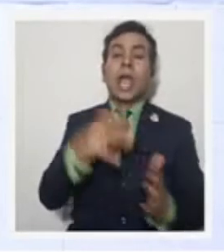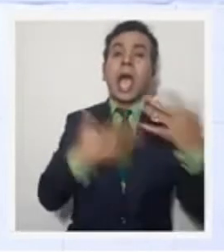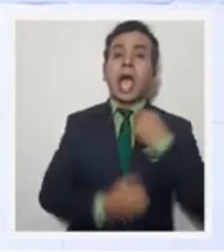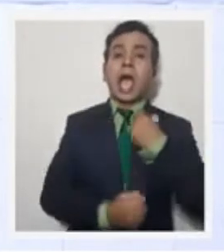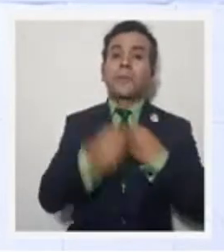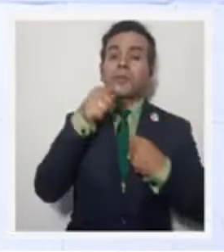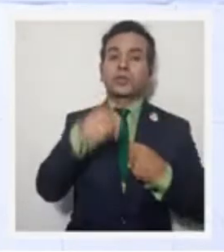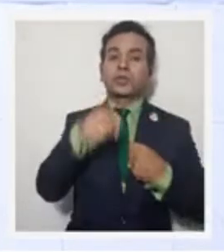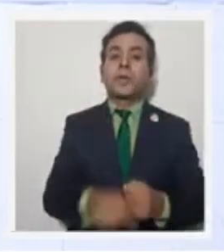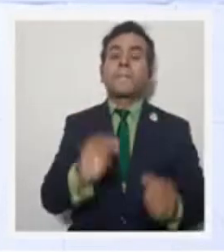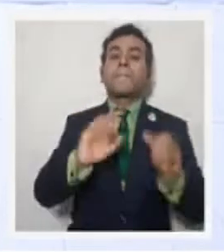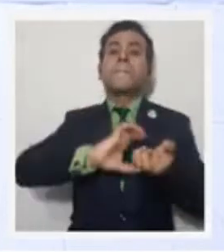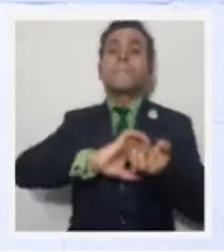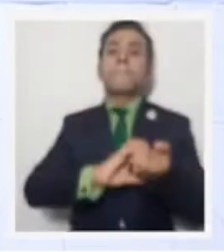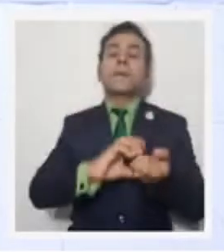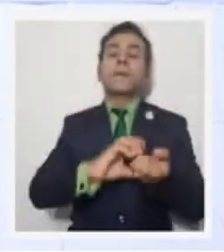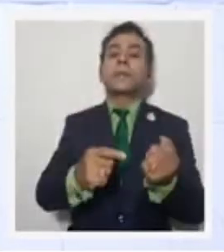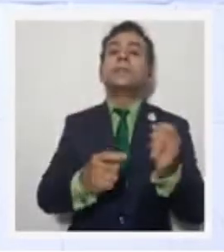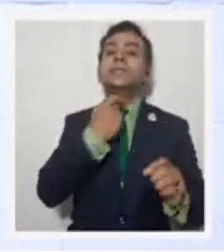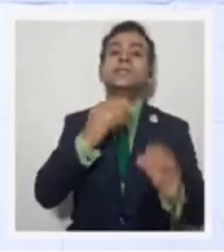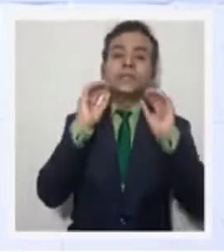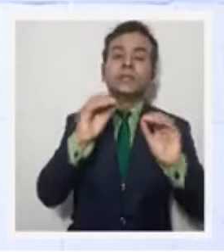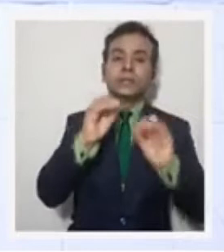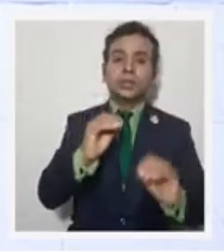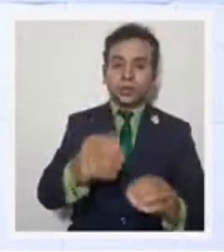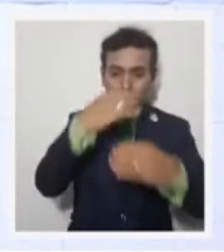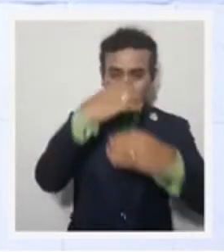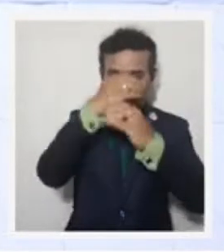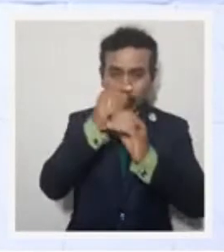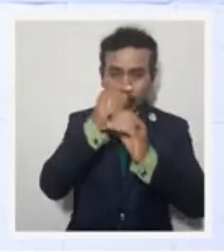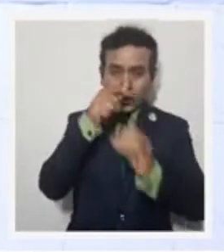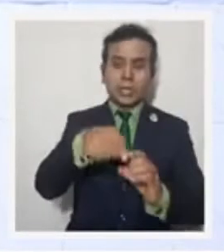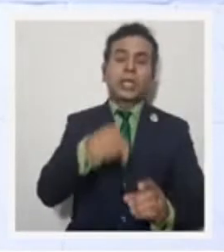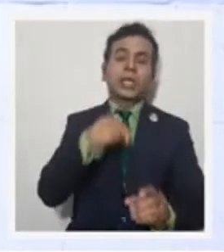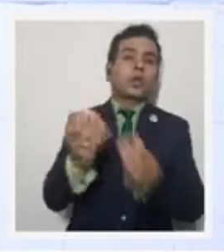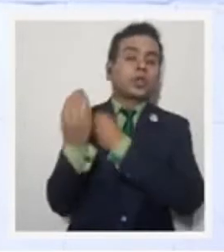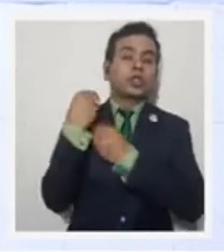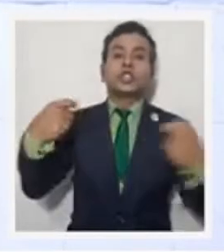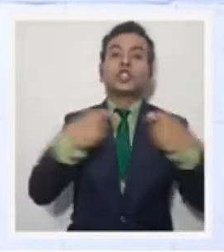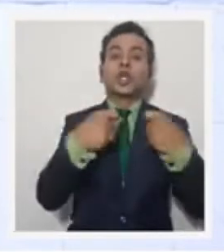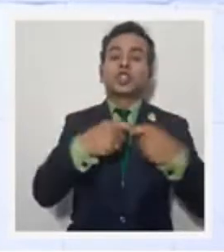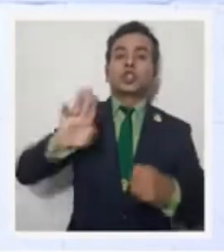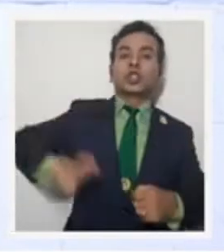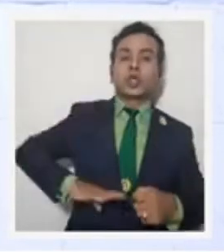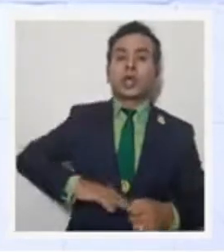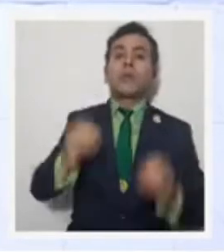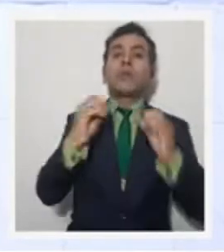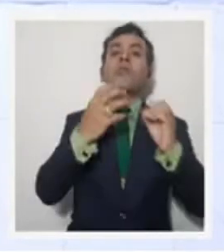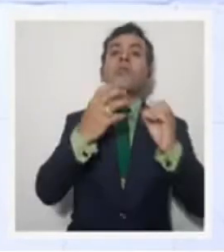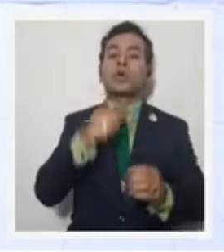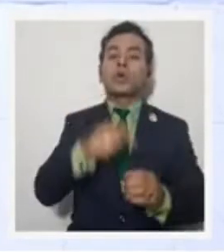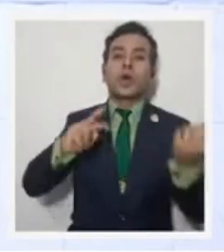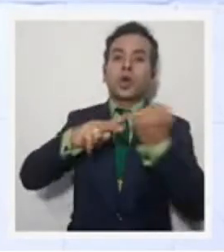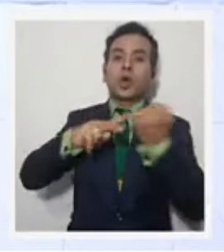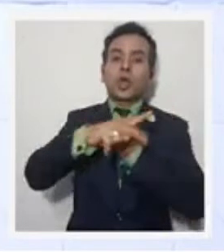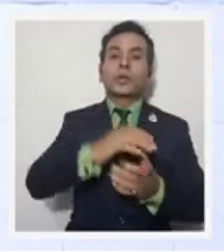এখানে আরেকটা বিষয় উল্লেখ করতে চাই আমাদের এই 33 ল্যাবের মধ্যে আর্মফোর্স মেডিকেল কলেজ আর্মফোর্স ইনস্টিটিউট অফ